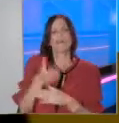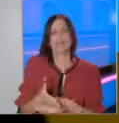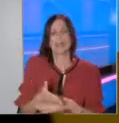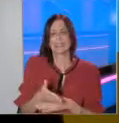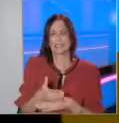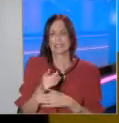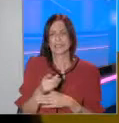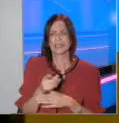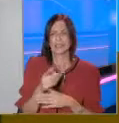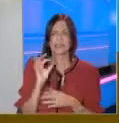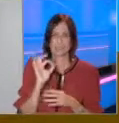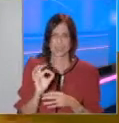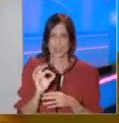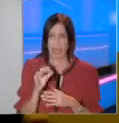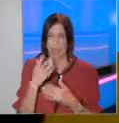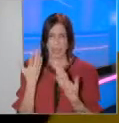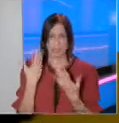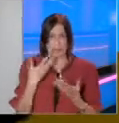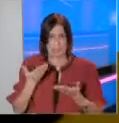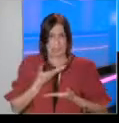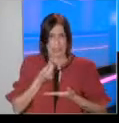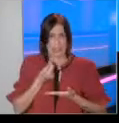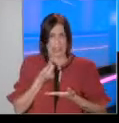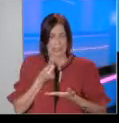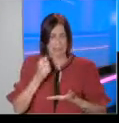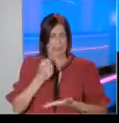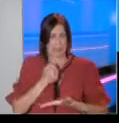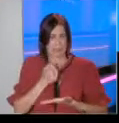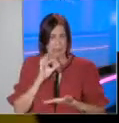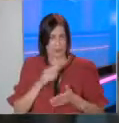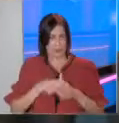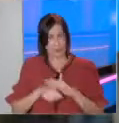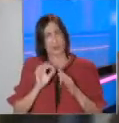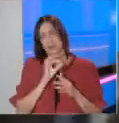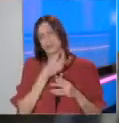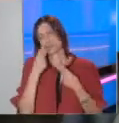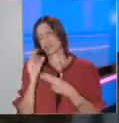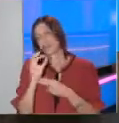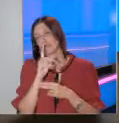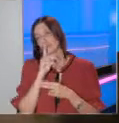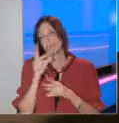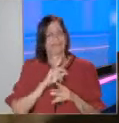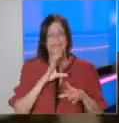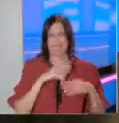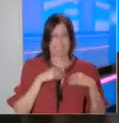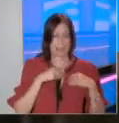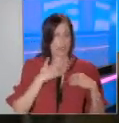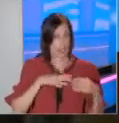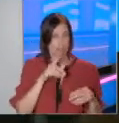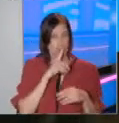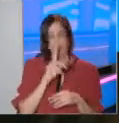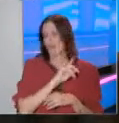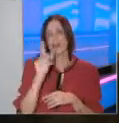לכזה, בעבור מה? בעבור חופן דולרים הוא יעשה את זה? בעבור מה? בעבור שקט. למה שהוא יסכים? למה שהוא יסכים? שקט. הוא רוצה שקט?